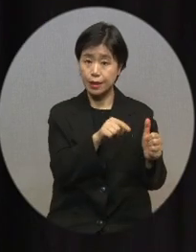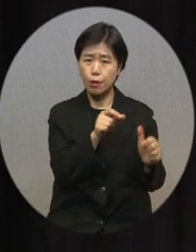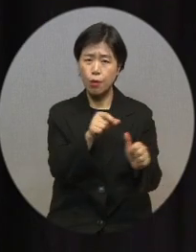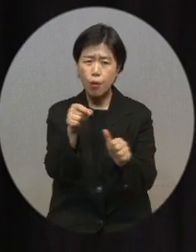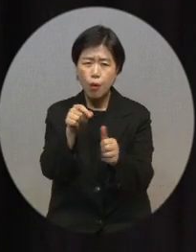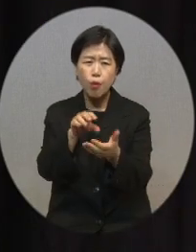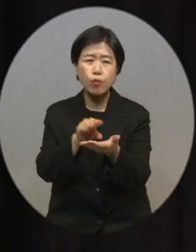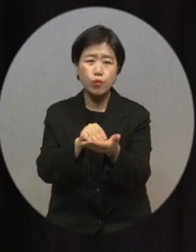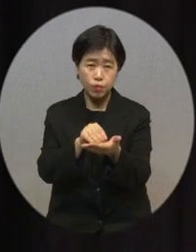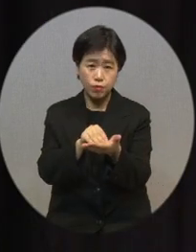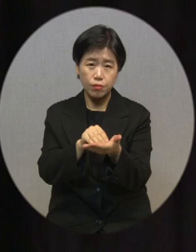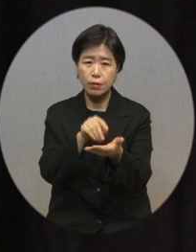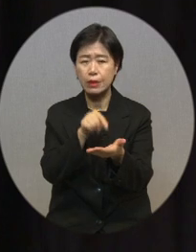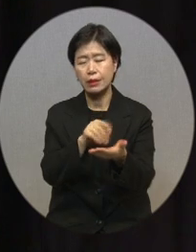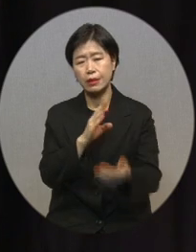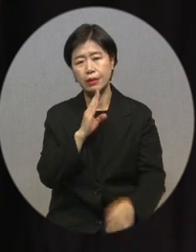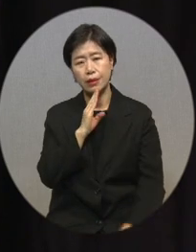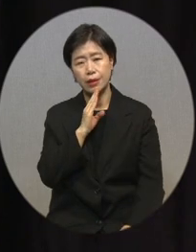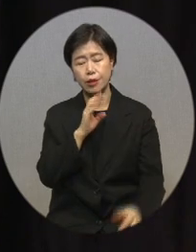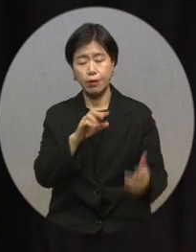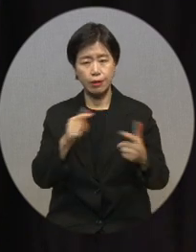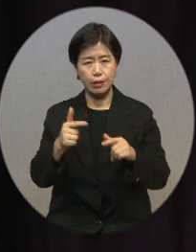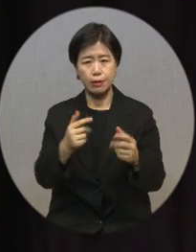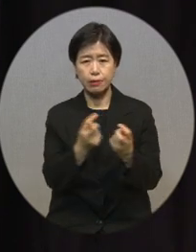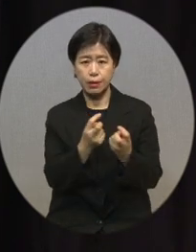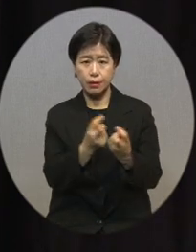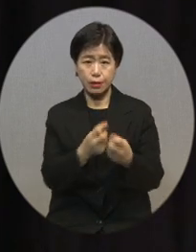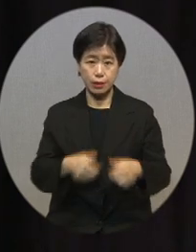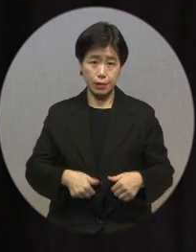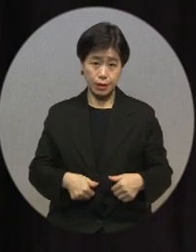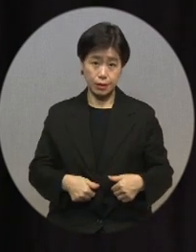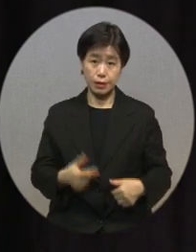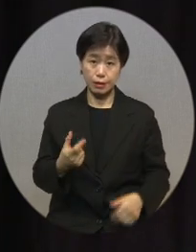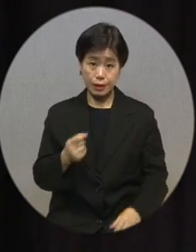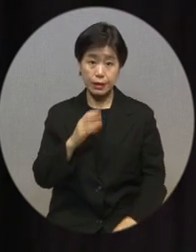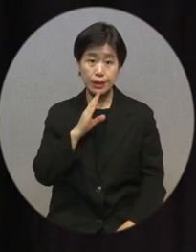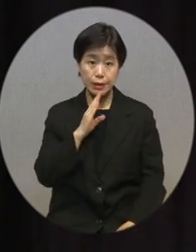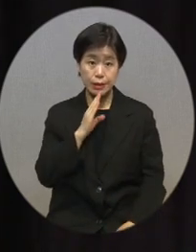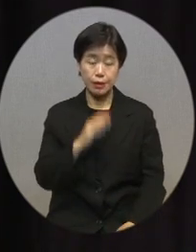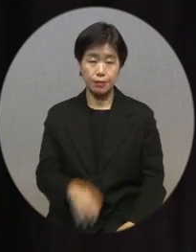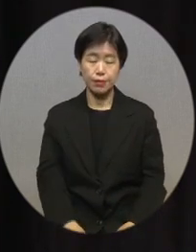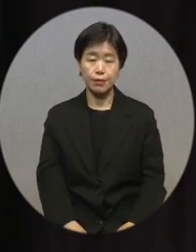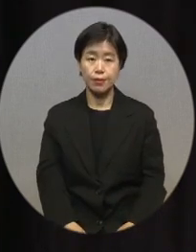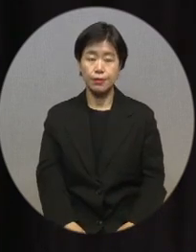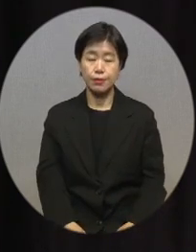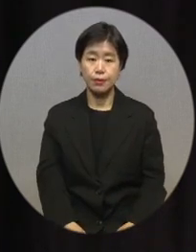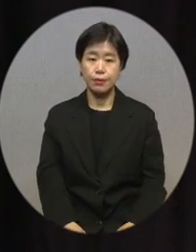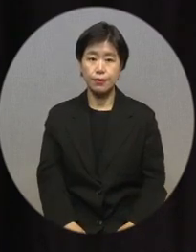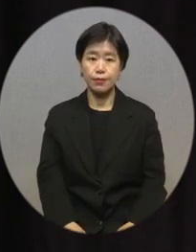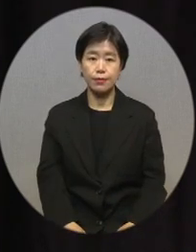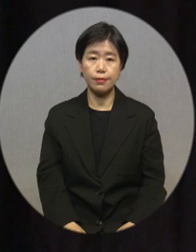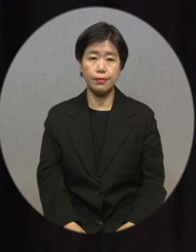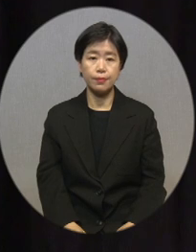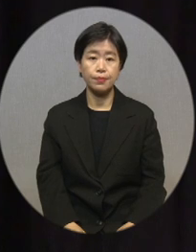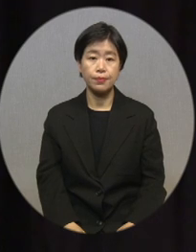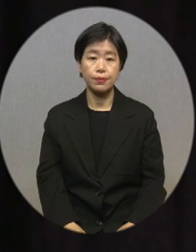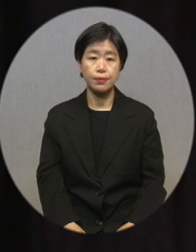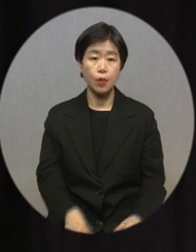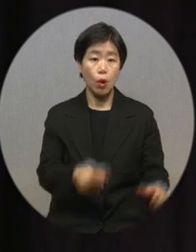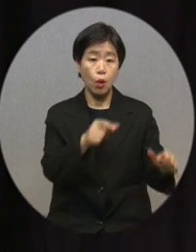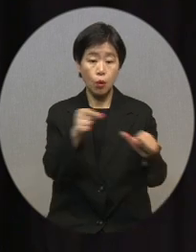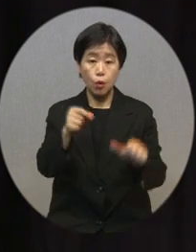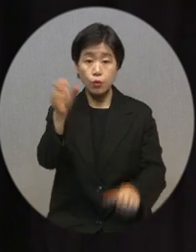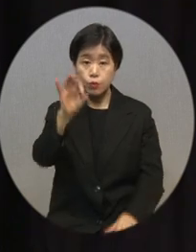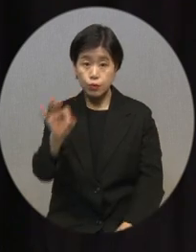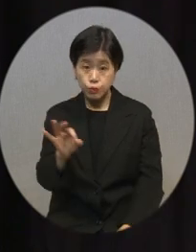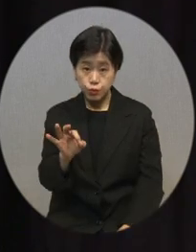문제. 이것도 참 여러 가지 대책이 필요하시고 정책 맞습니다. 방향이 필요한데 고용률